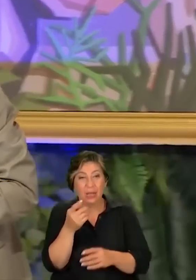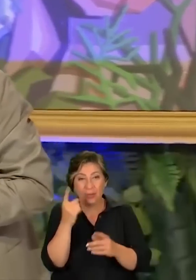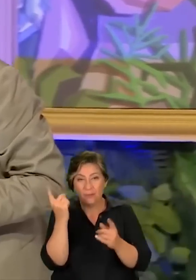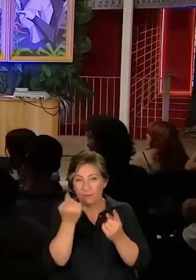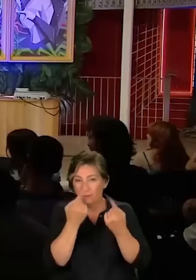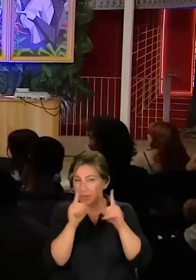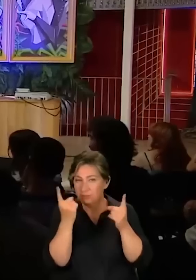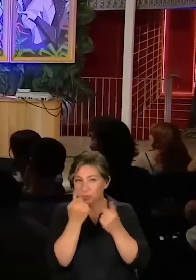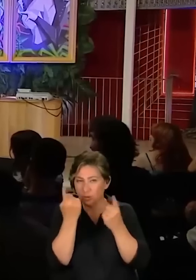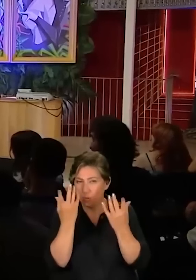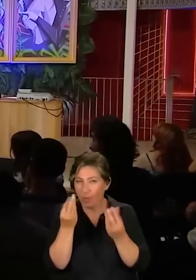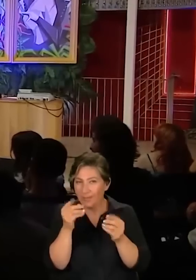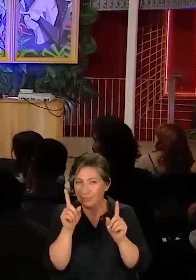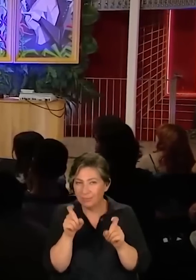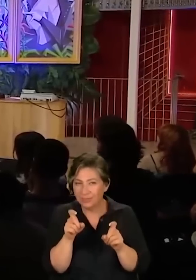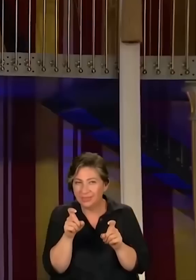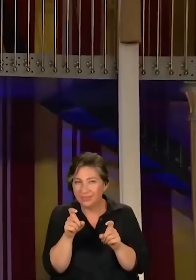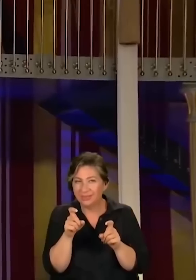Illuminati olabilir mi?